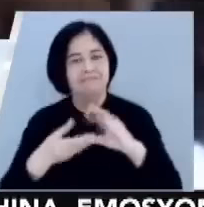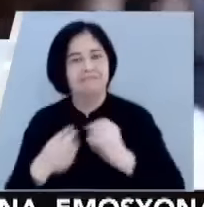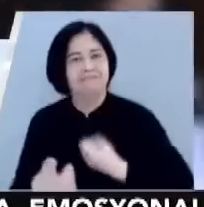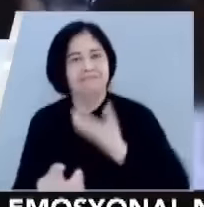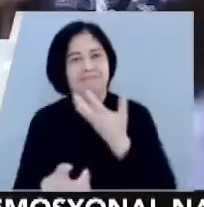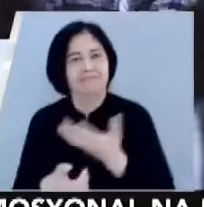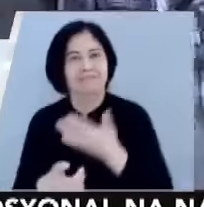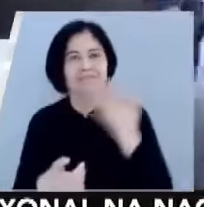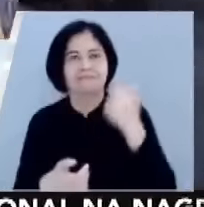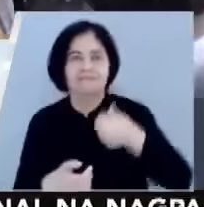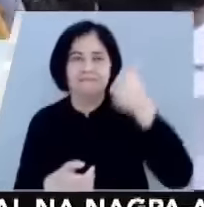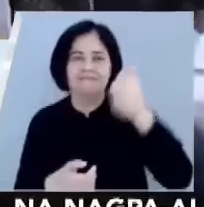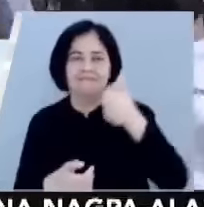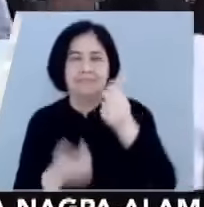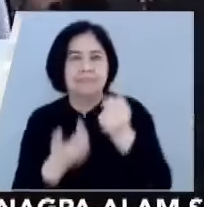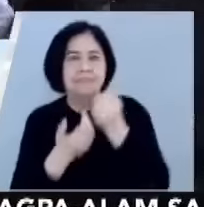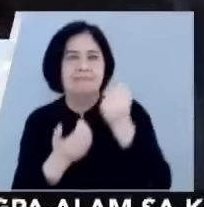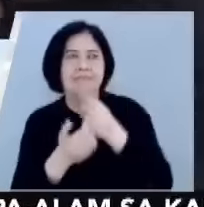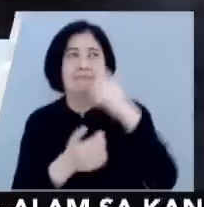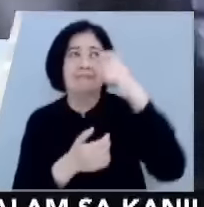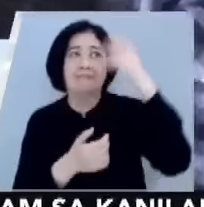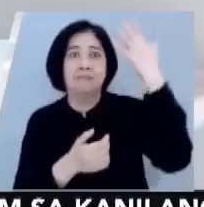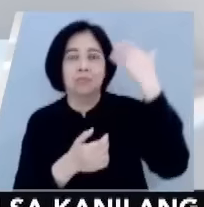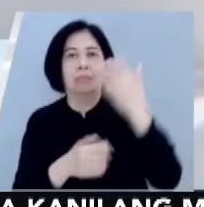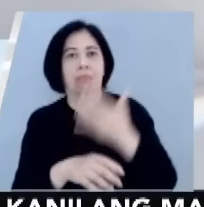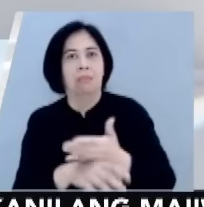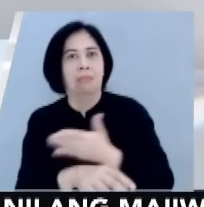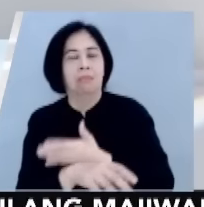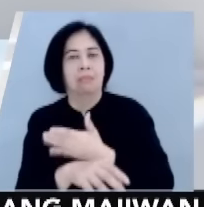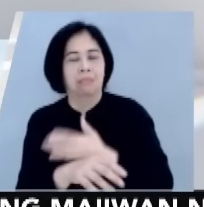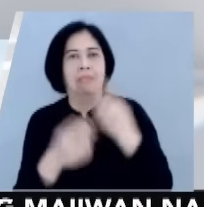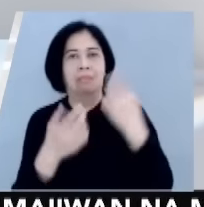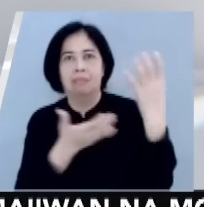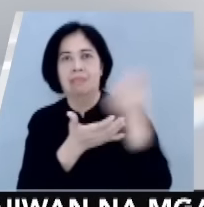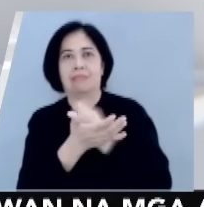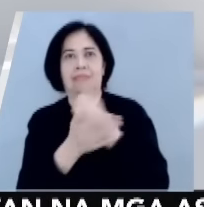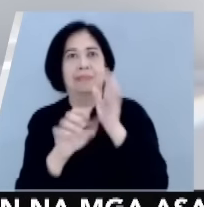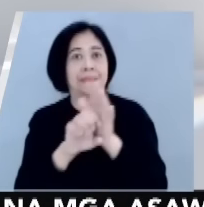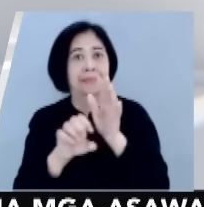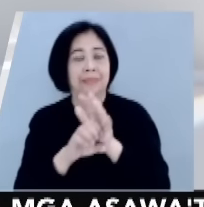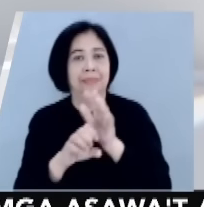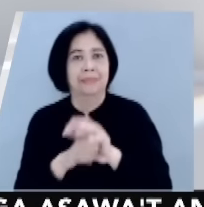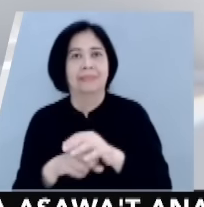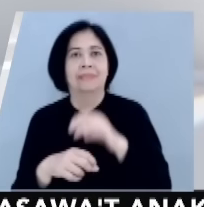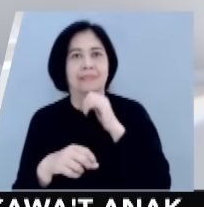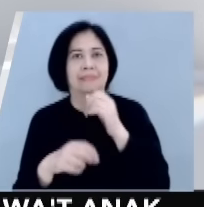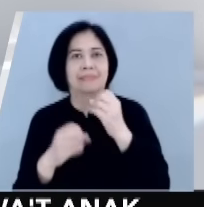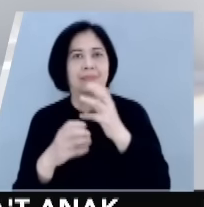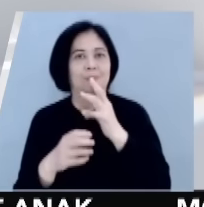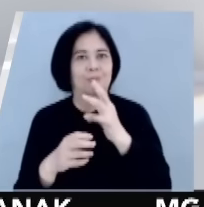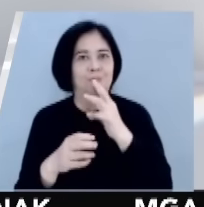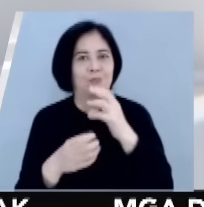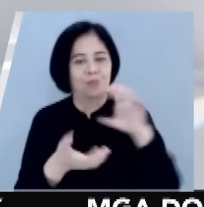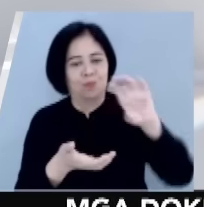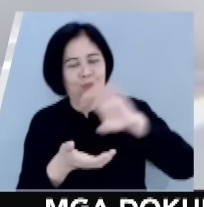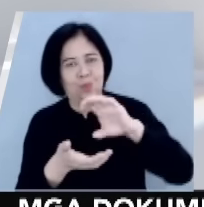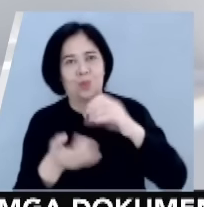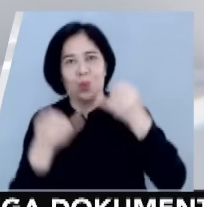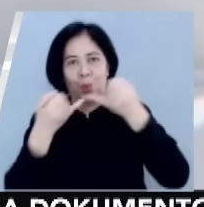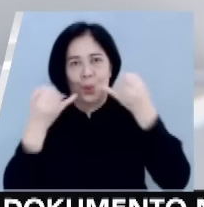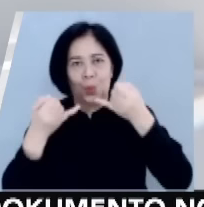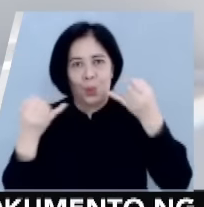wins o simpleng pangarap na unti-unting natutupad. Halimbawa, hindi na raw maraming tubig ang inilalagay sa instant noodles.